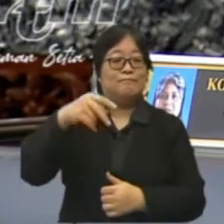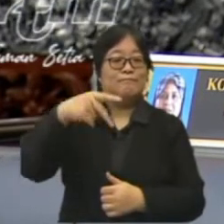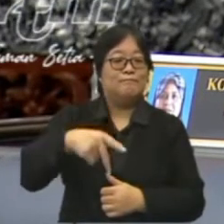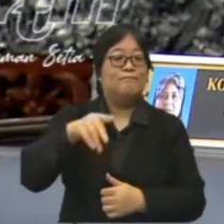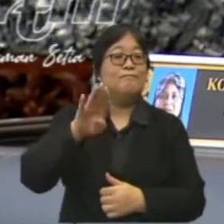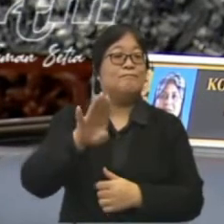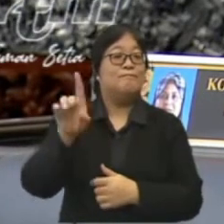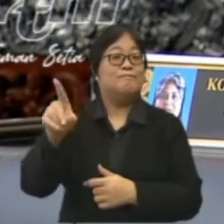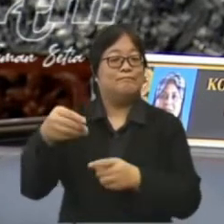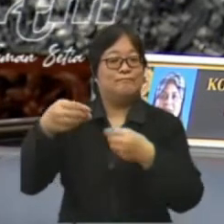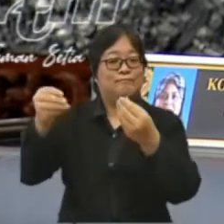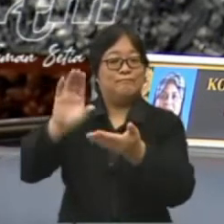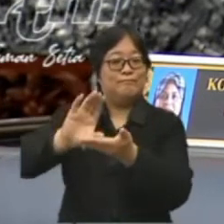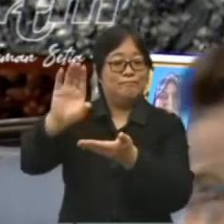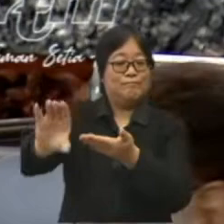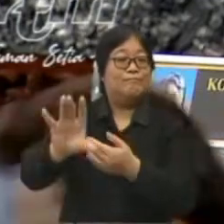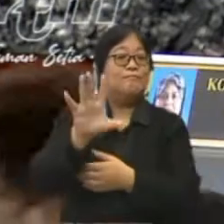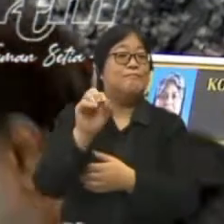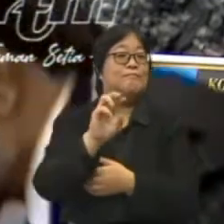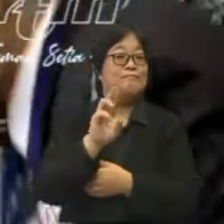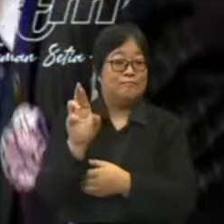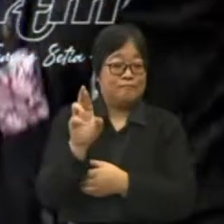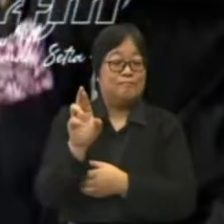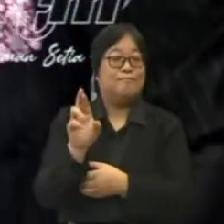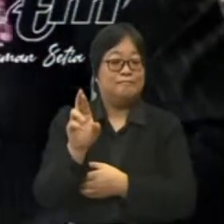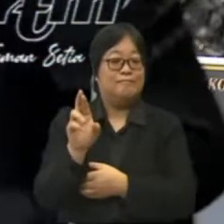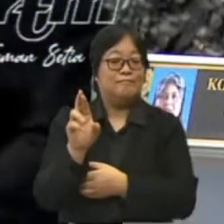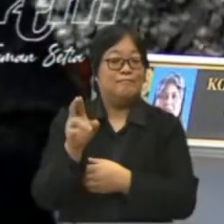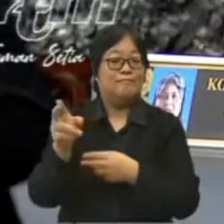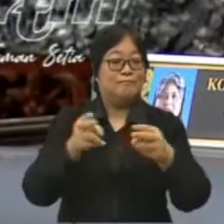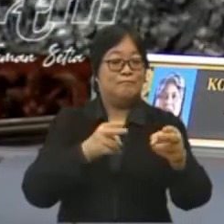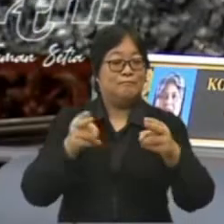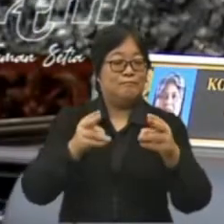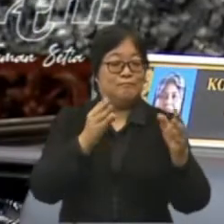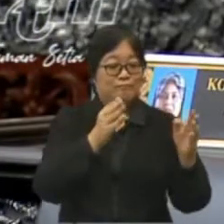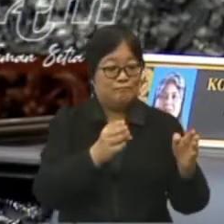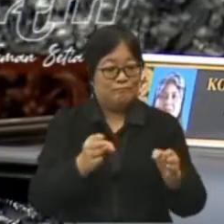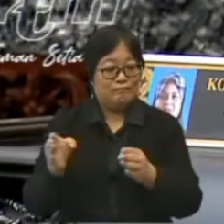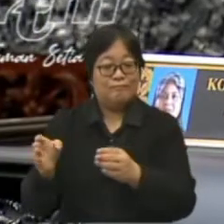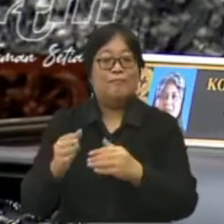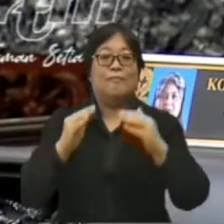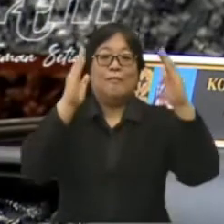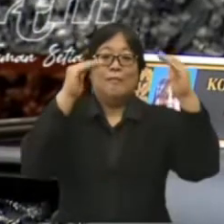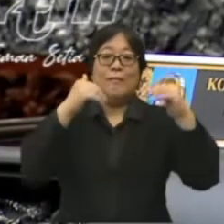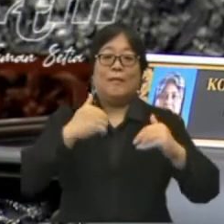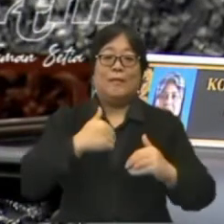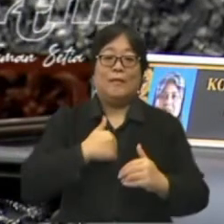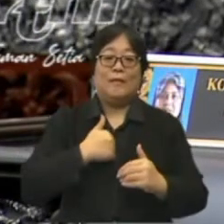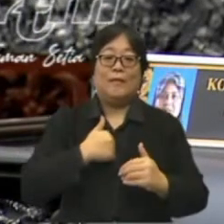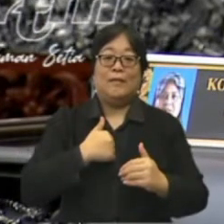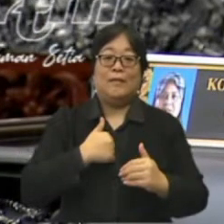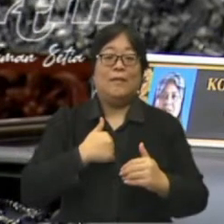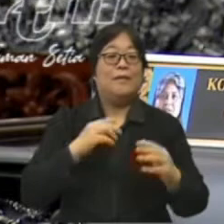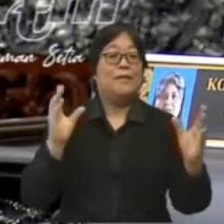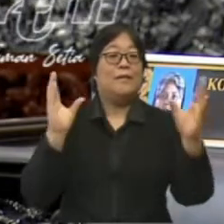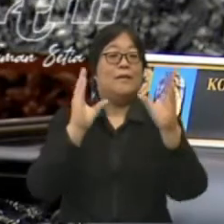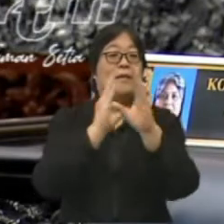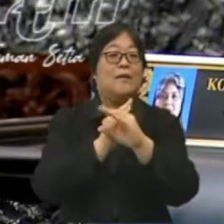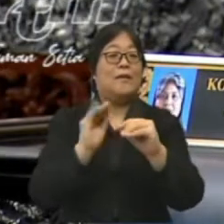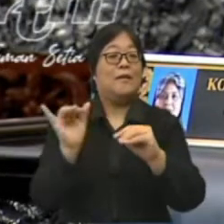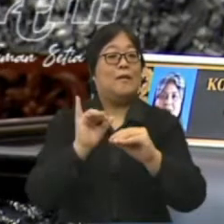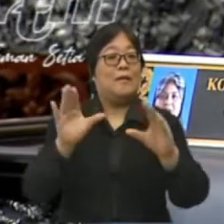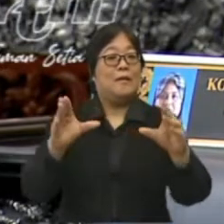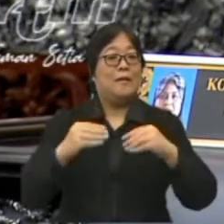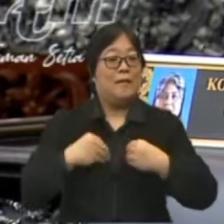Daerah diberi peruntukan 50.000 ya untuk pengurusan yang lebih teratur harapan saya di srawak turut